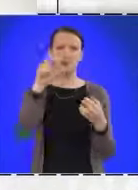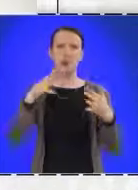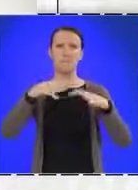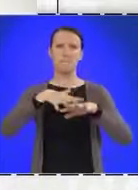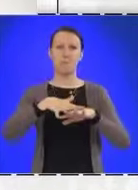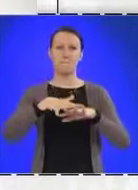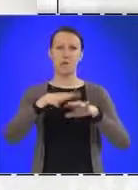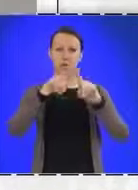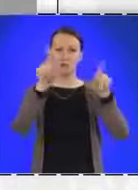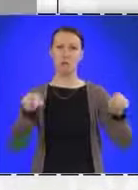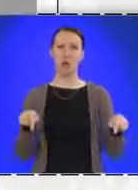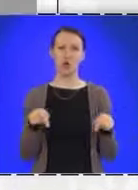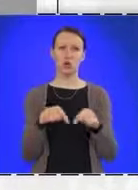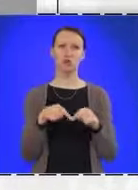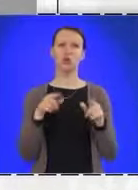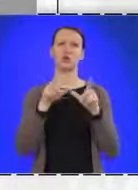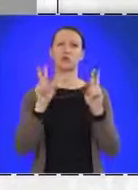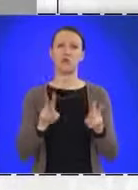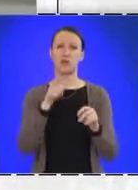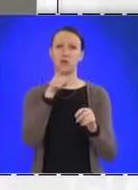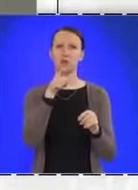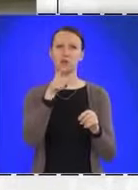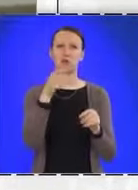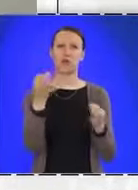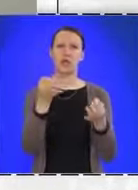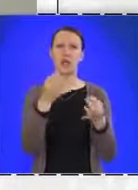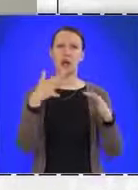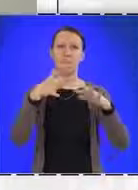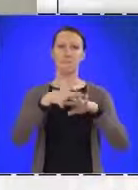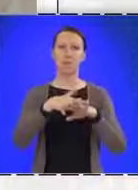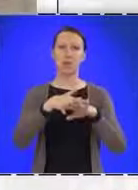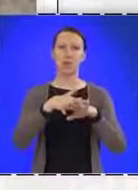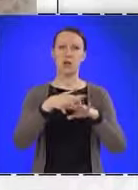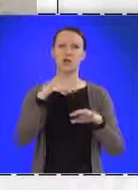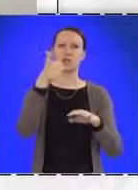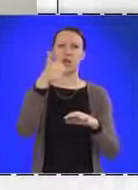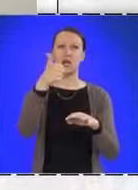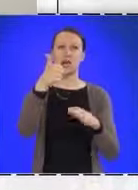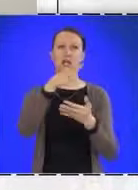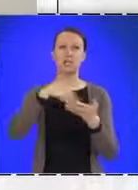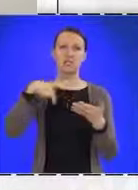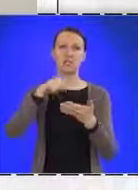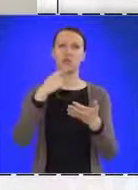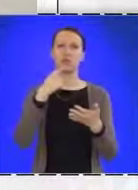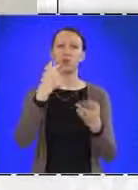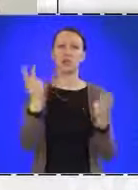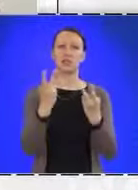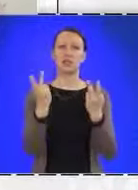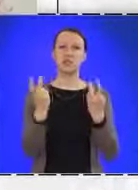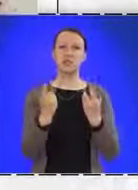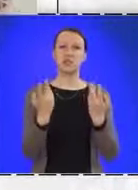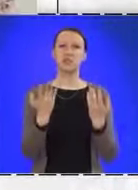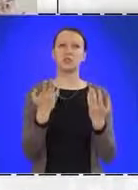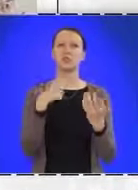Među prostori. U stvari tu su te nekakve mreže, to je jedan ciklus koje